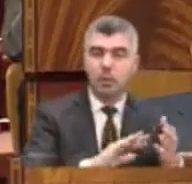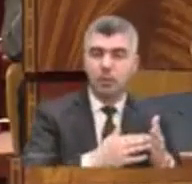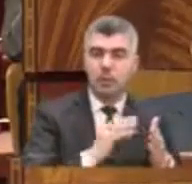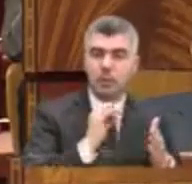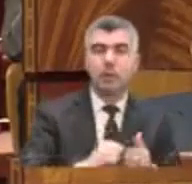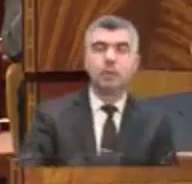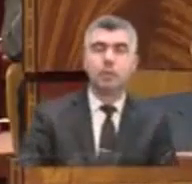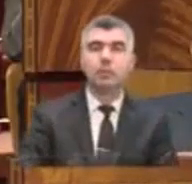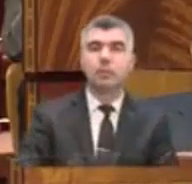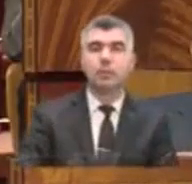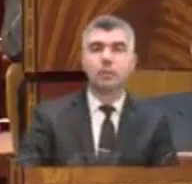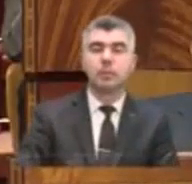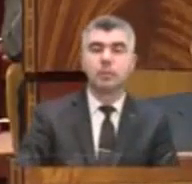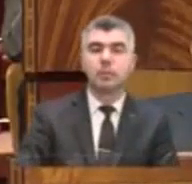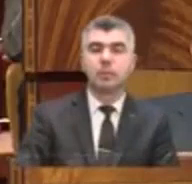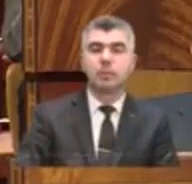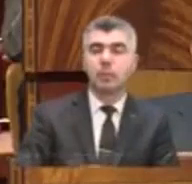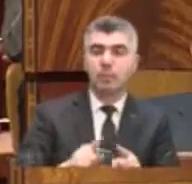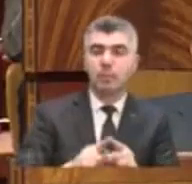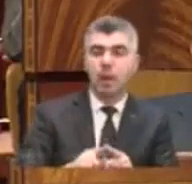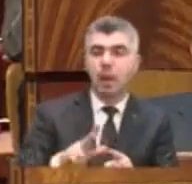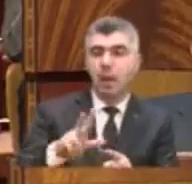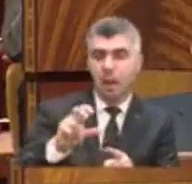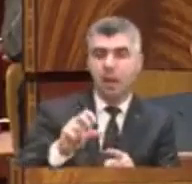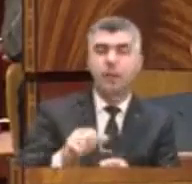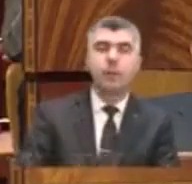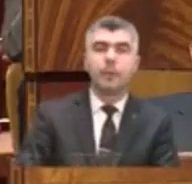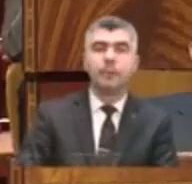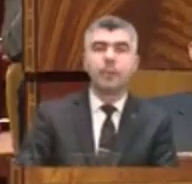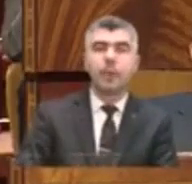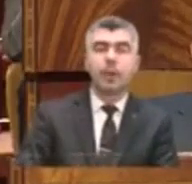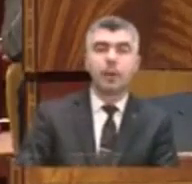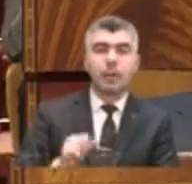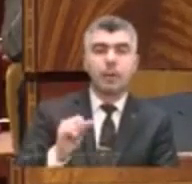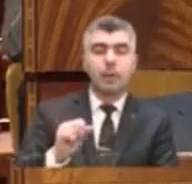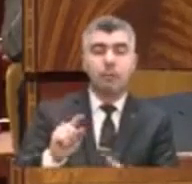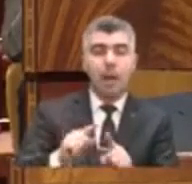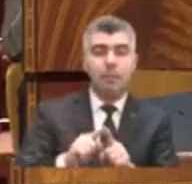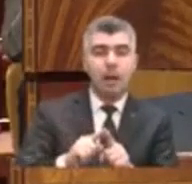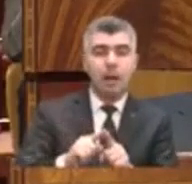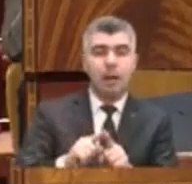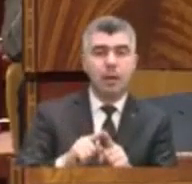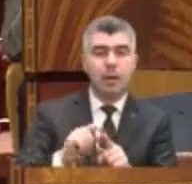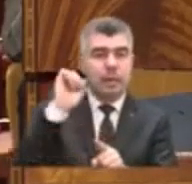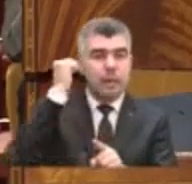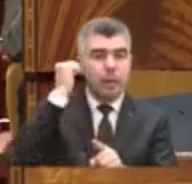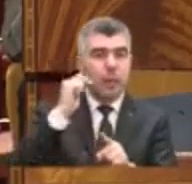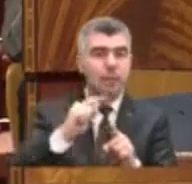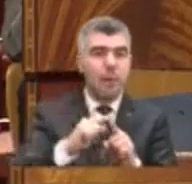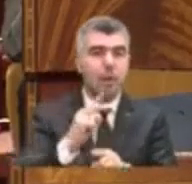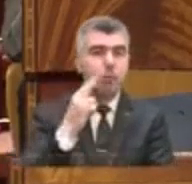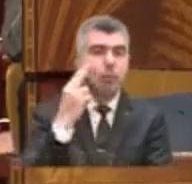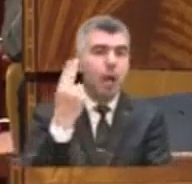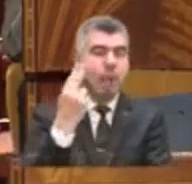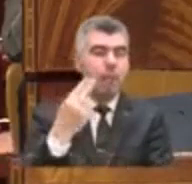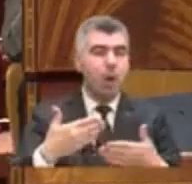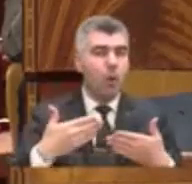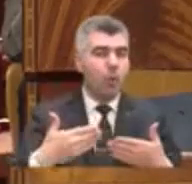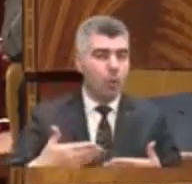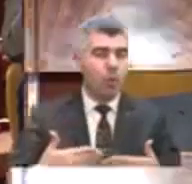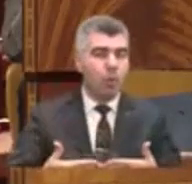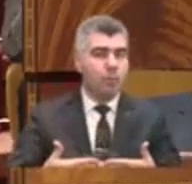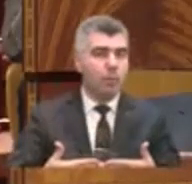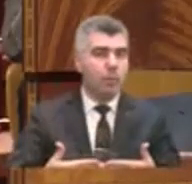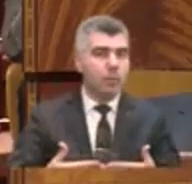العلمي والمعرفي والواقع ان التكوين الجامعي اليوم لا يستجيب حقيقه